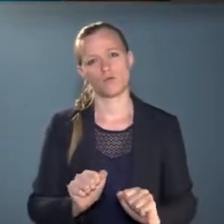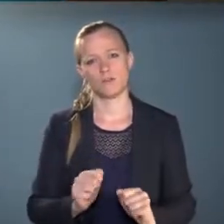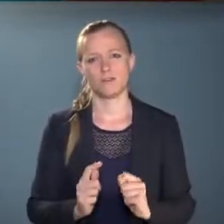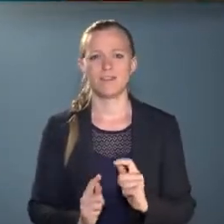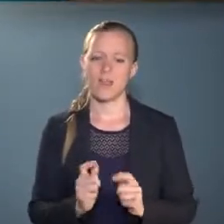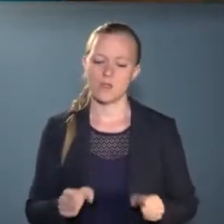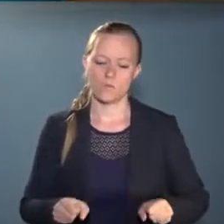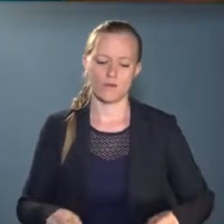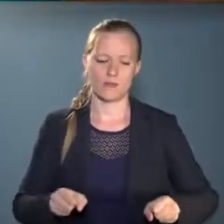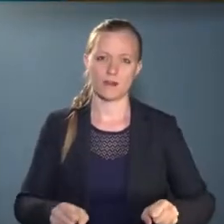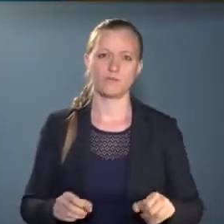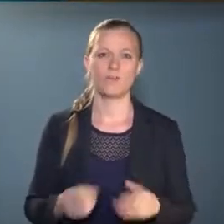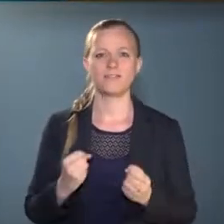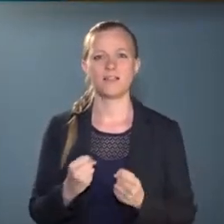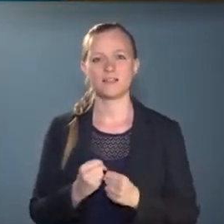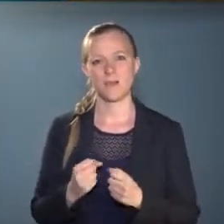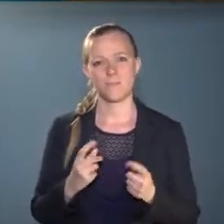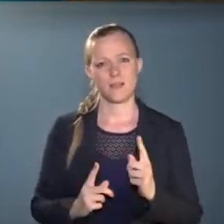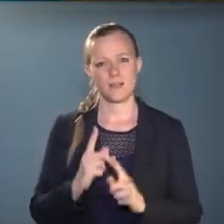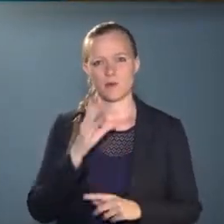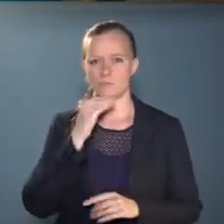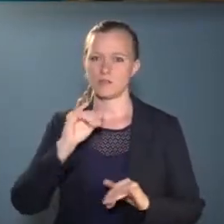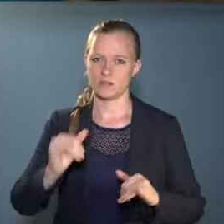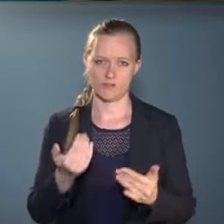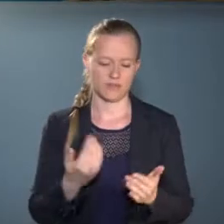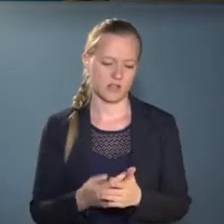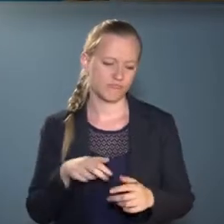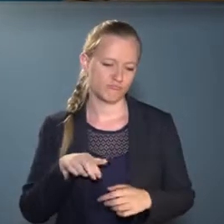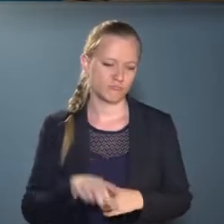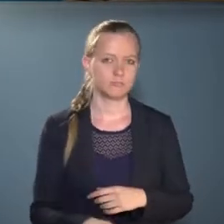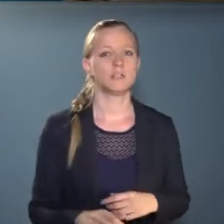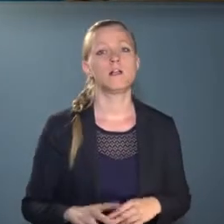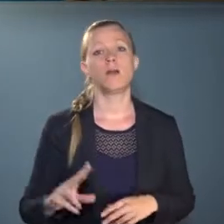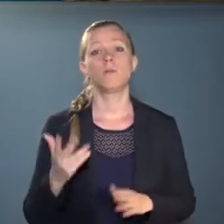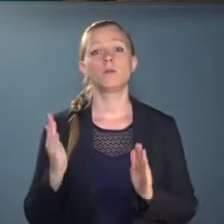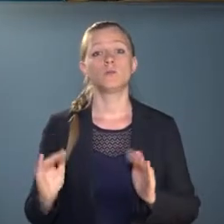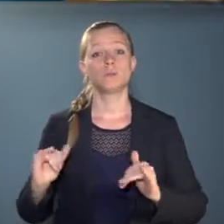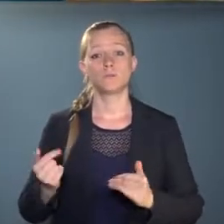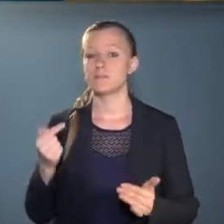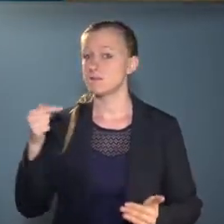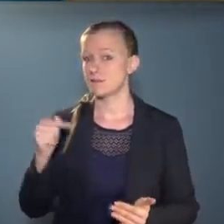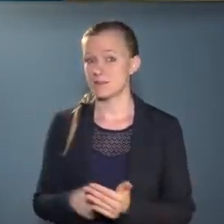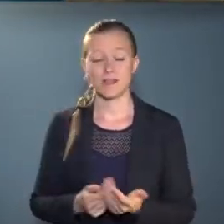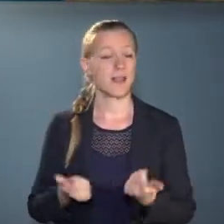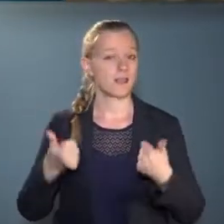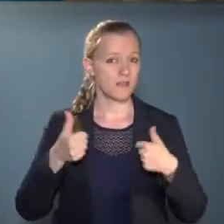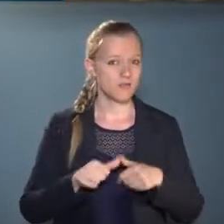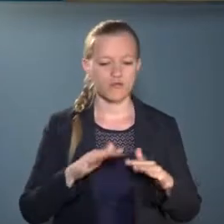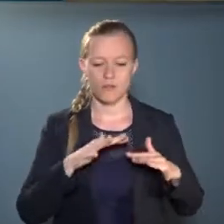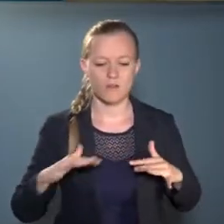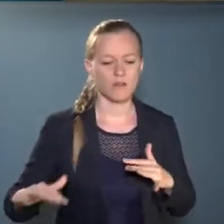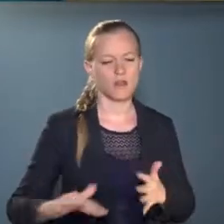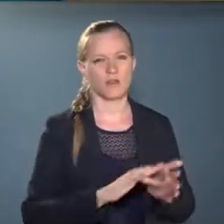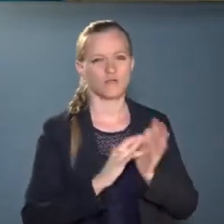járókerettel, vagy egyáltalán nehezebben járó embereknek is, illetve a harmadik ütemnél is cél az, hogy az egységes képe kirajzolódjon